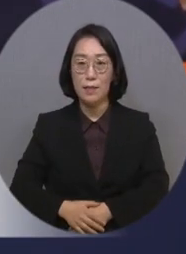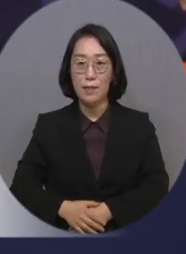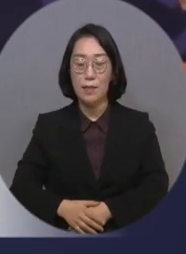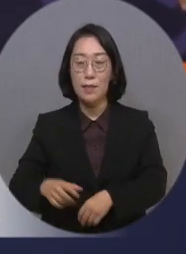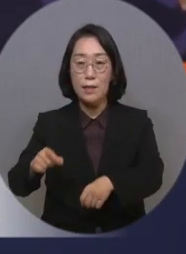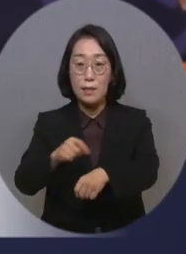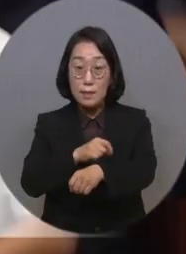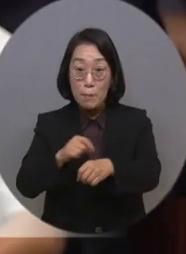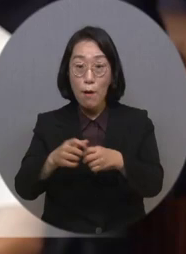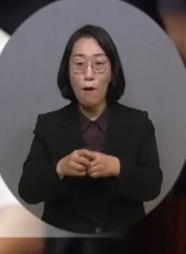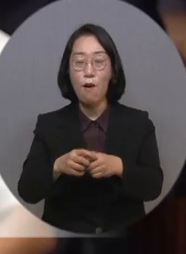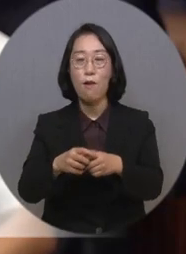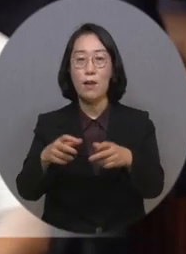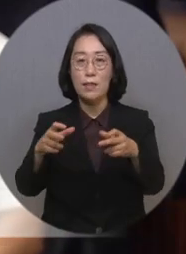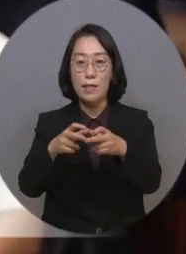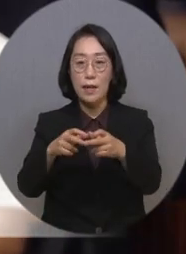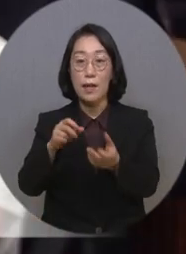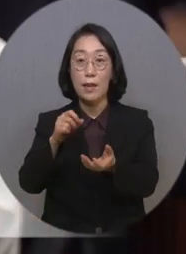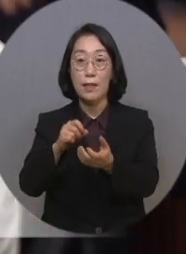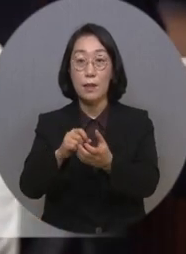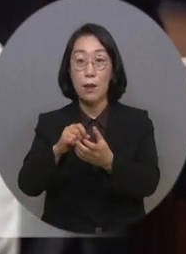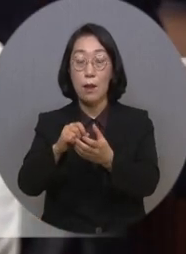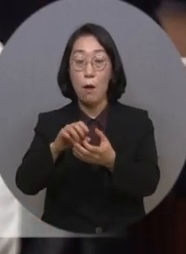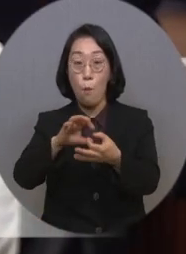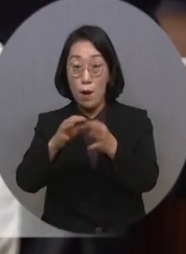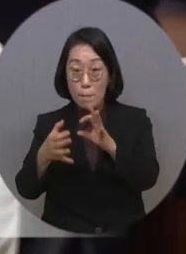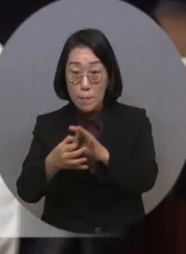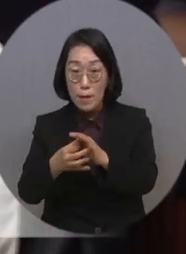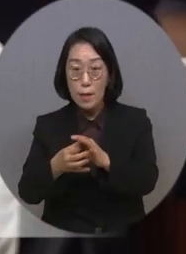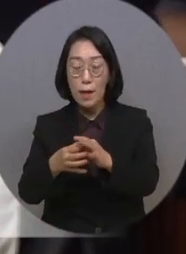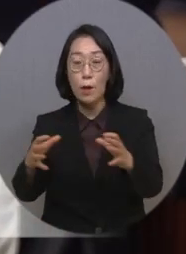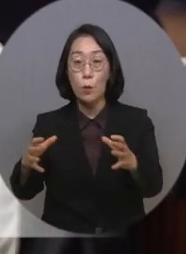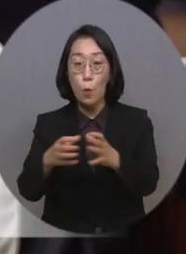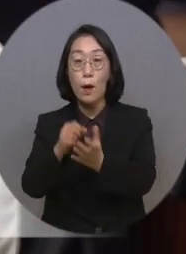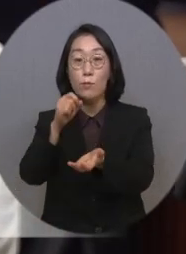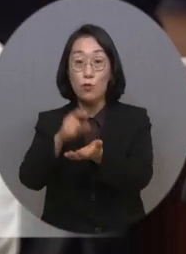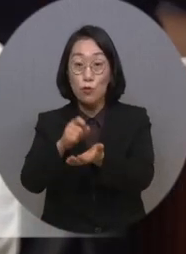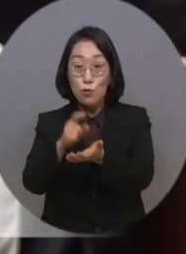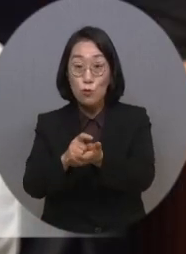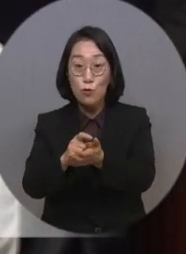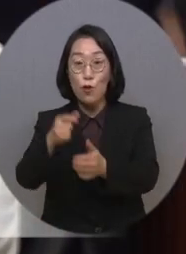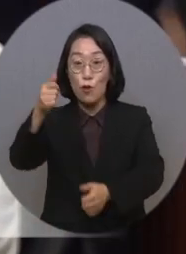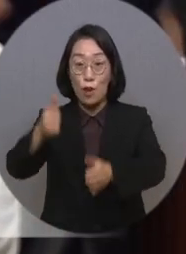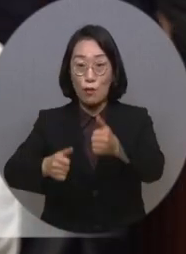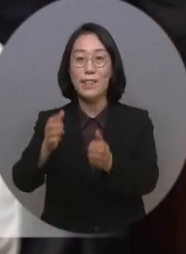스페셜 올림픽 K리그 통합축구 올스타전을